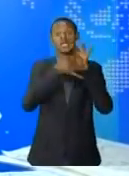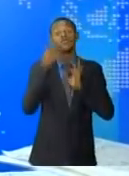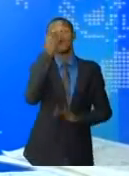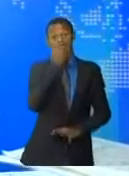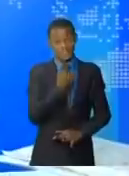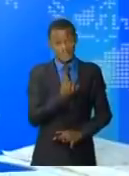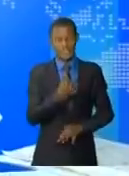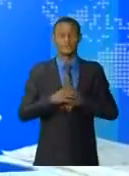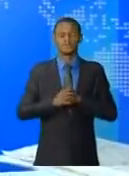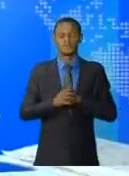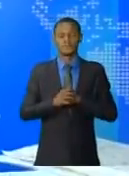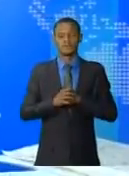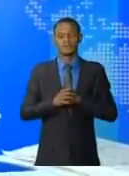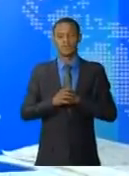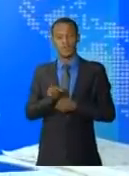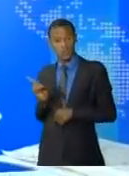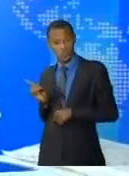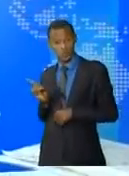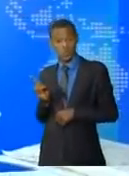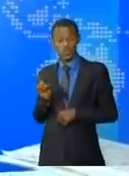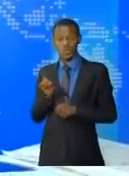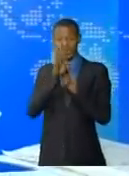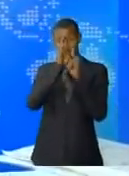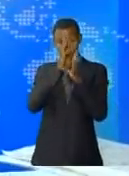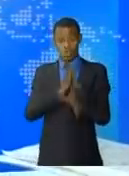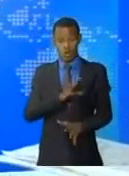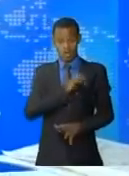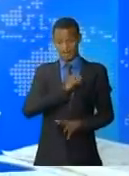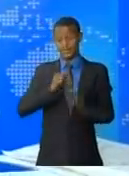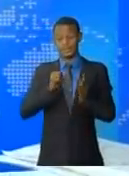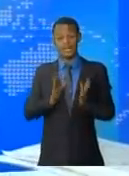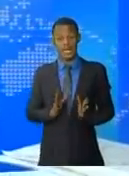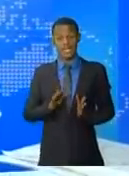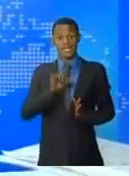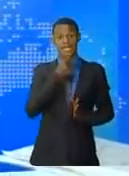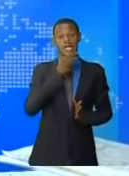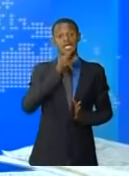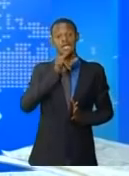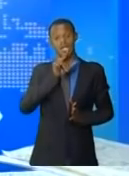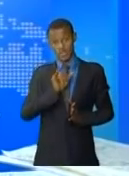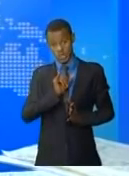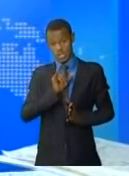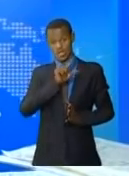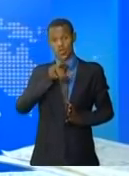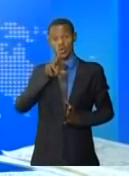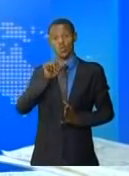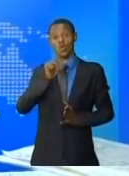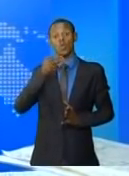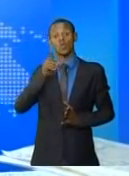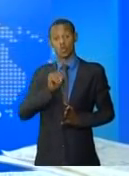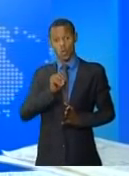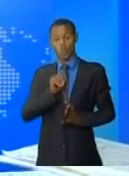Honorable sénateur Guy Luando présente à son Excellence, Monsieur le Président de la République démocratique du Congo, ses